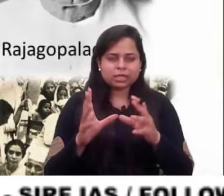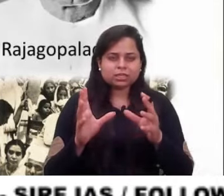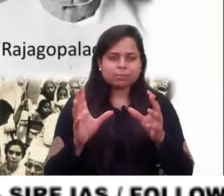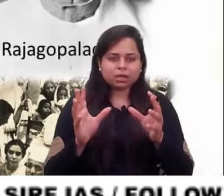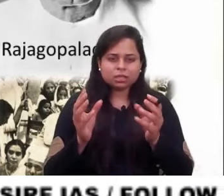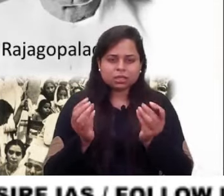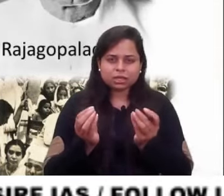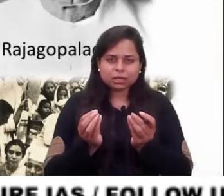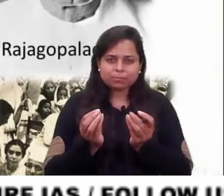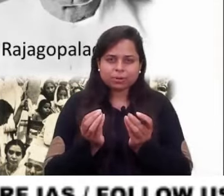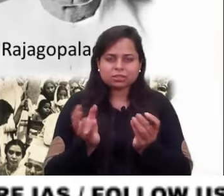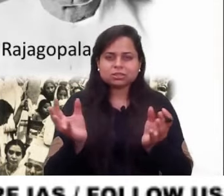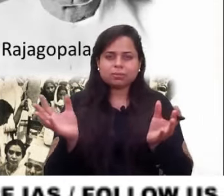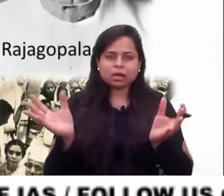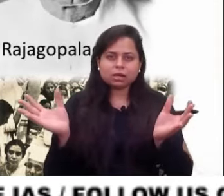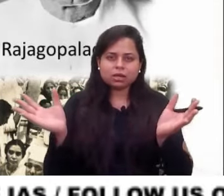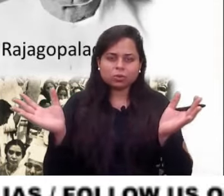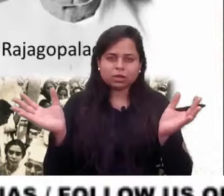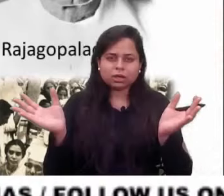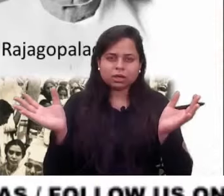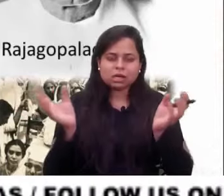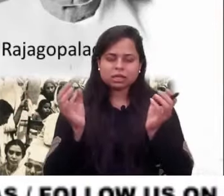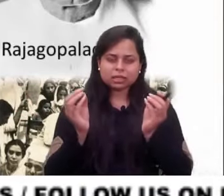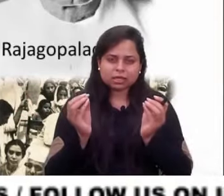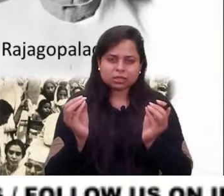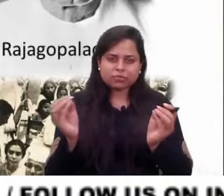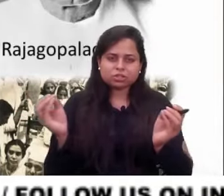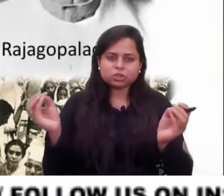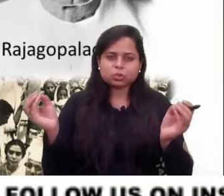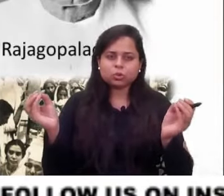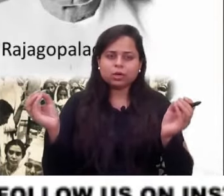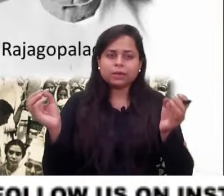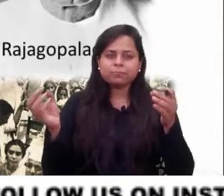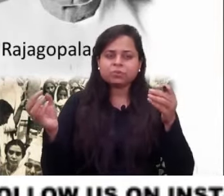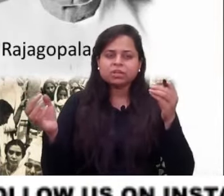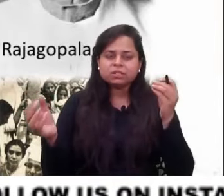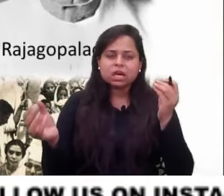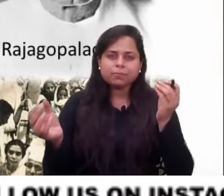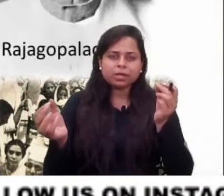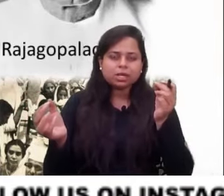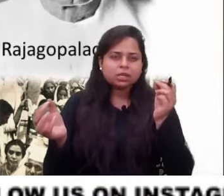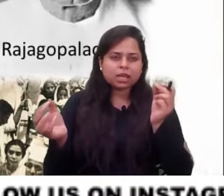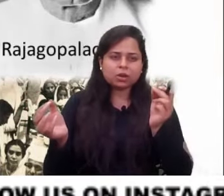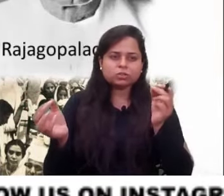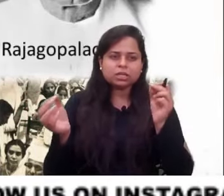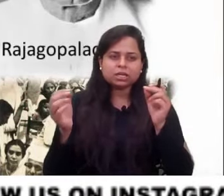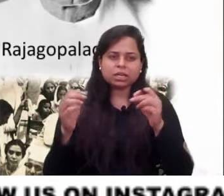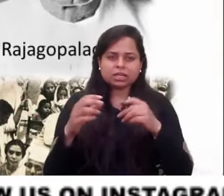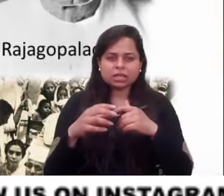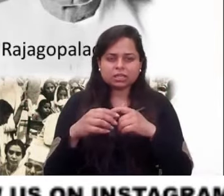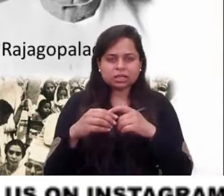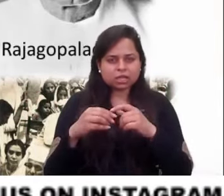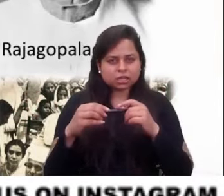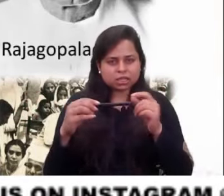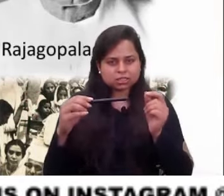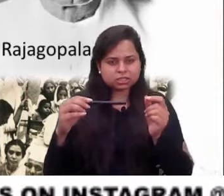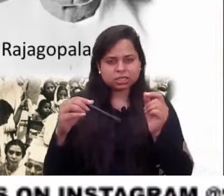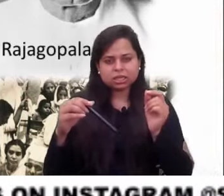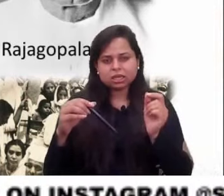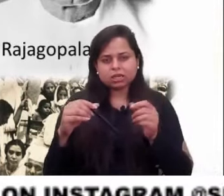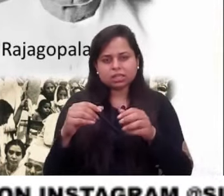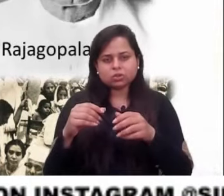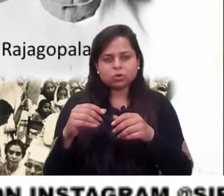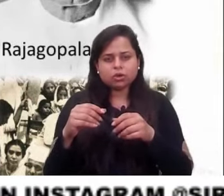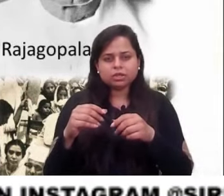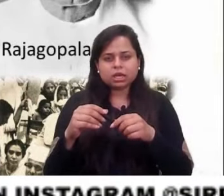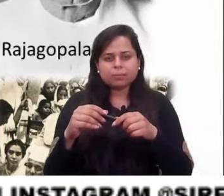उनकी डेथ के बाद यह फिर से अलग होने लगा फिर से शुरू हो गई हैं यहां पर नेहरू जी ने डिक्लेयर किया था गांधी